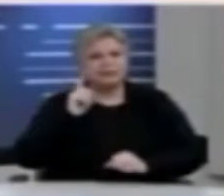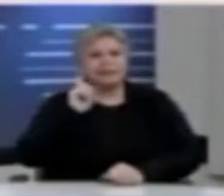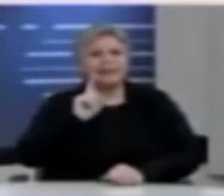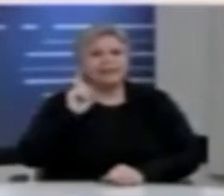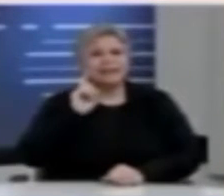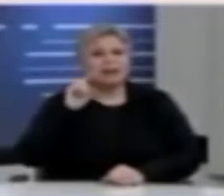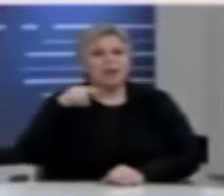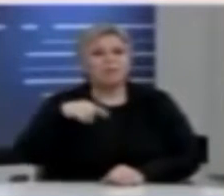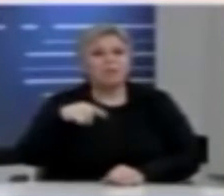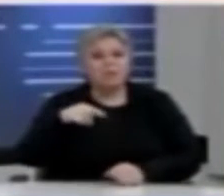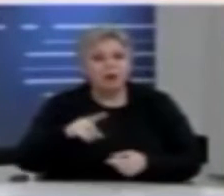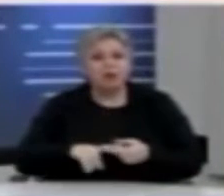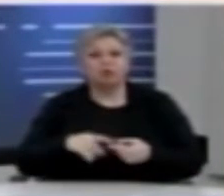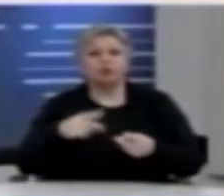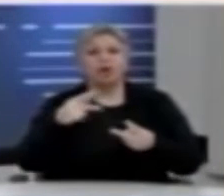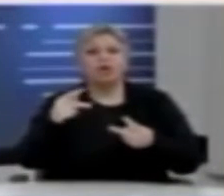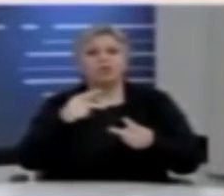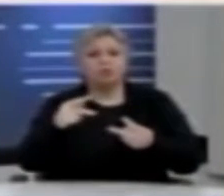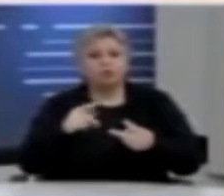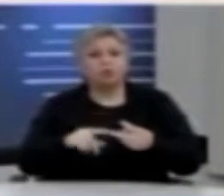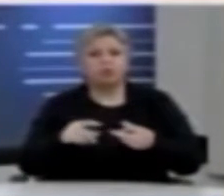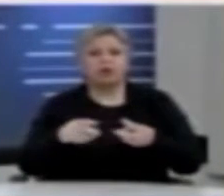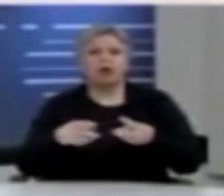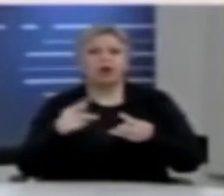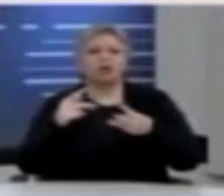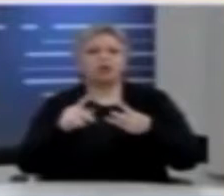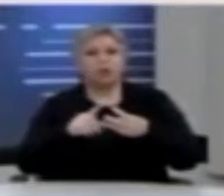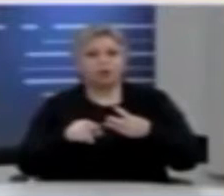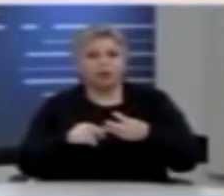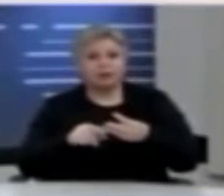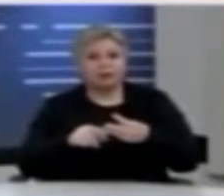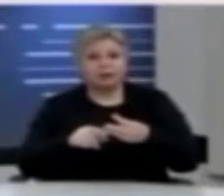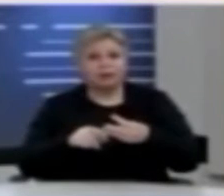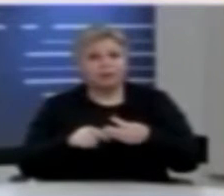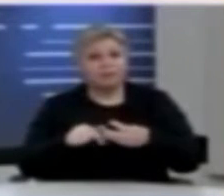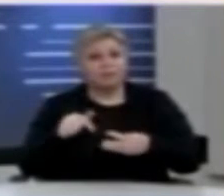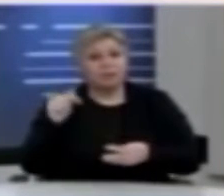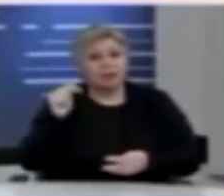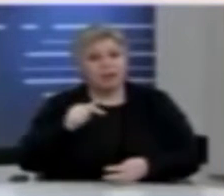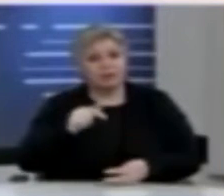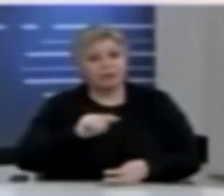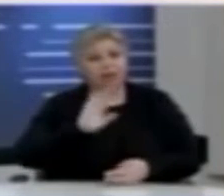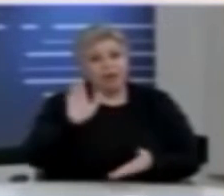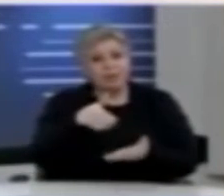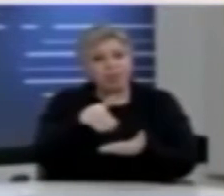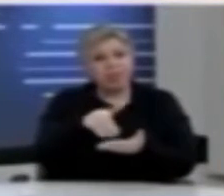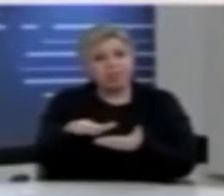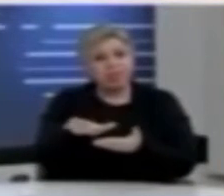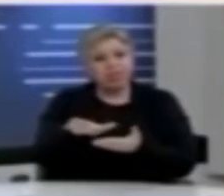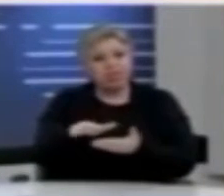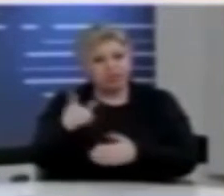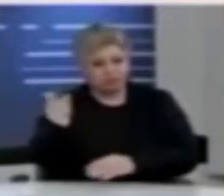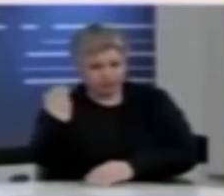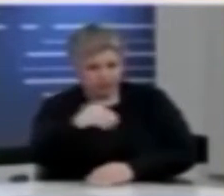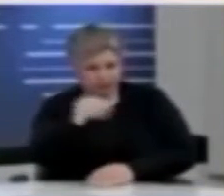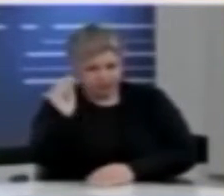κυρία Κουντουρά, ο κύριος Κόκαλης, κύριε Τσίπρα, θα σας έδιναν ψήφο εμπιστοσύνης αν τους είχατε απομακρύνει από την κυβέρνηση. Νομίζω